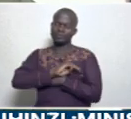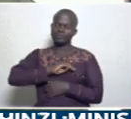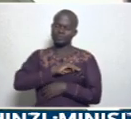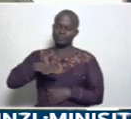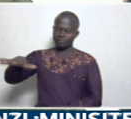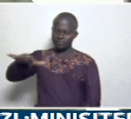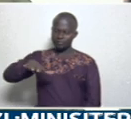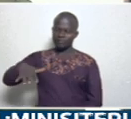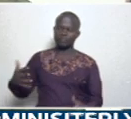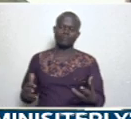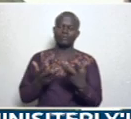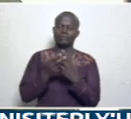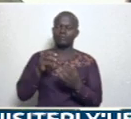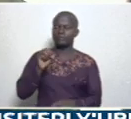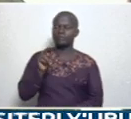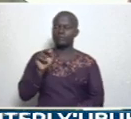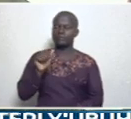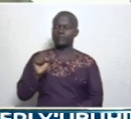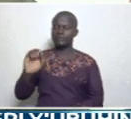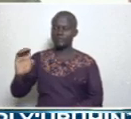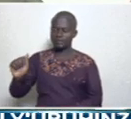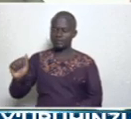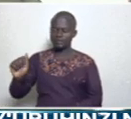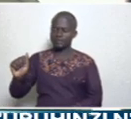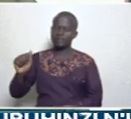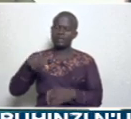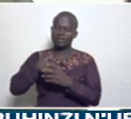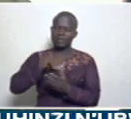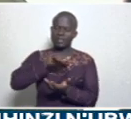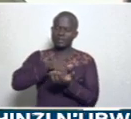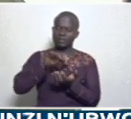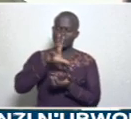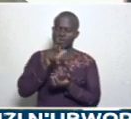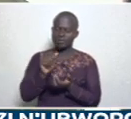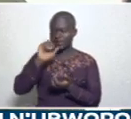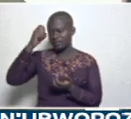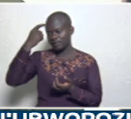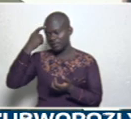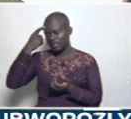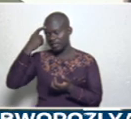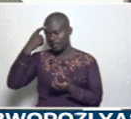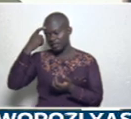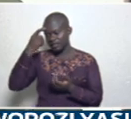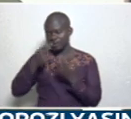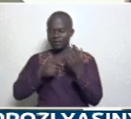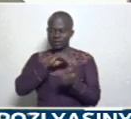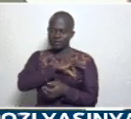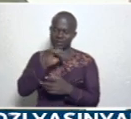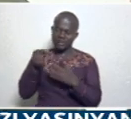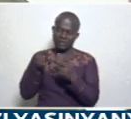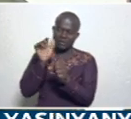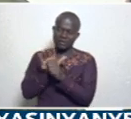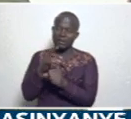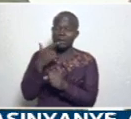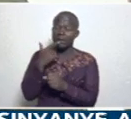cyane tukabisanisha na MONUSCA mission area yo muri Central Africa Republic. Ibyo nungutse rero cyane birimo